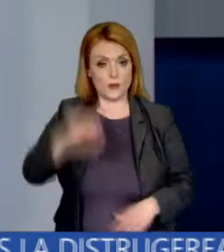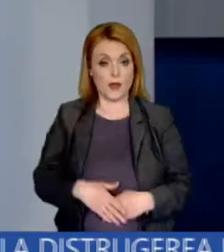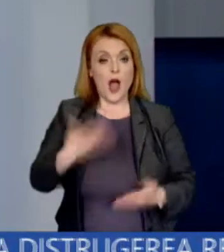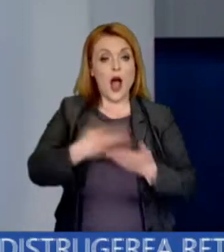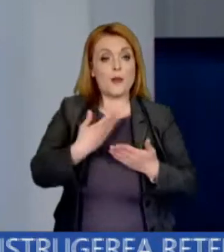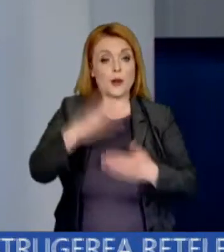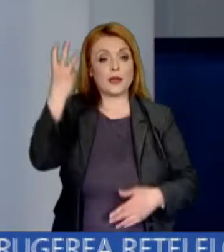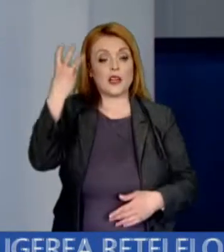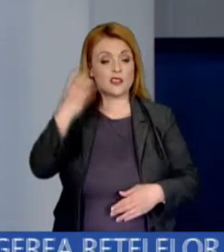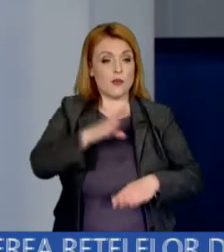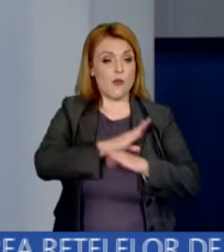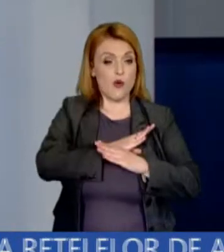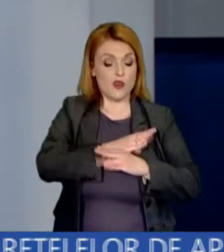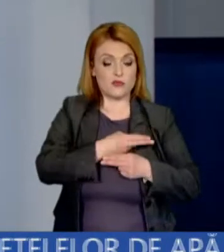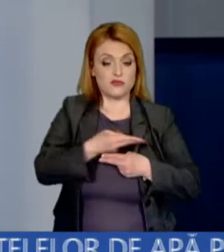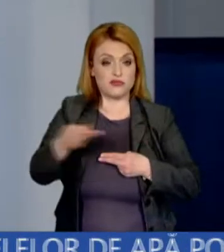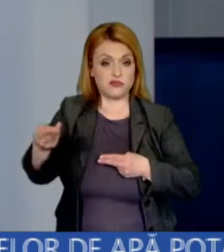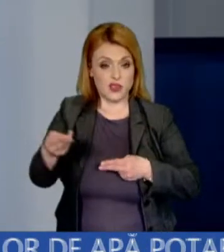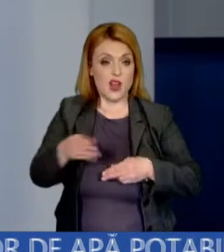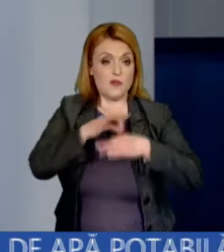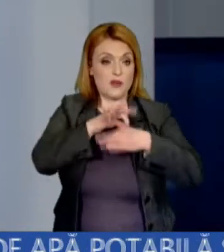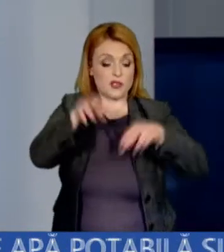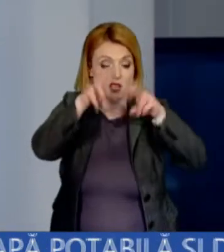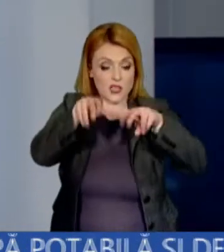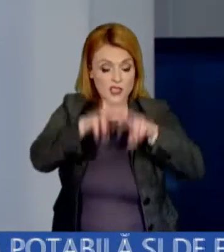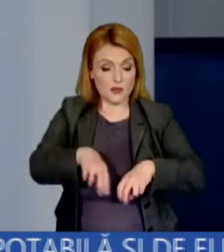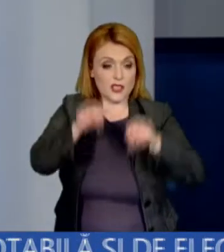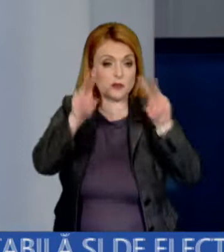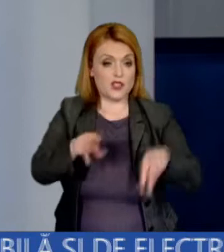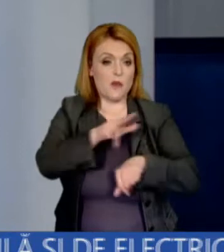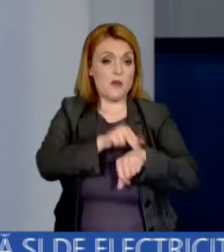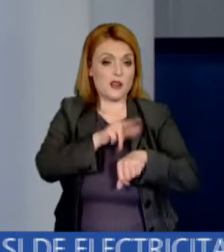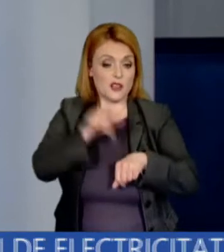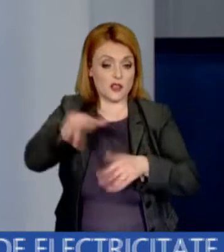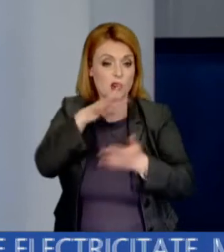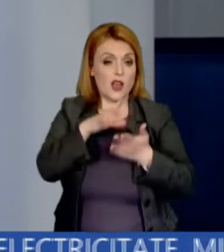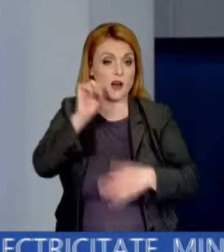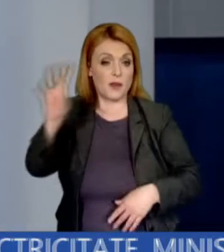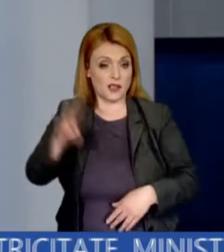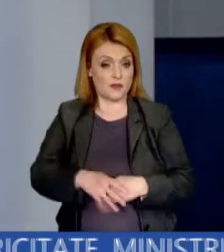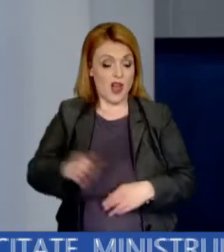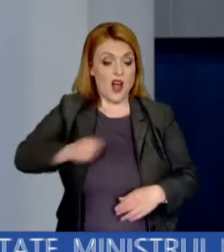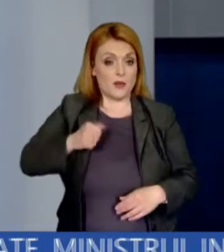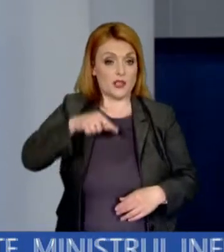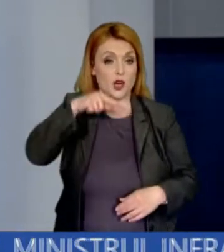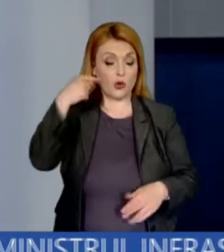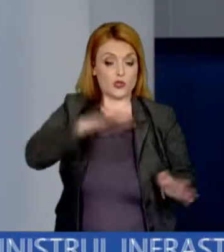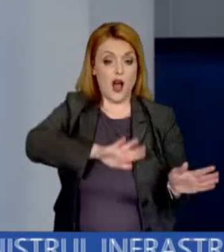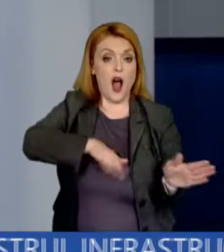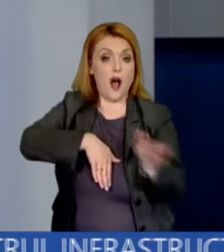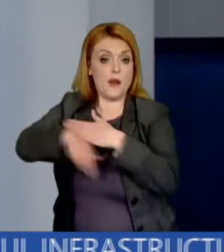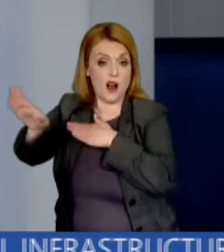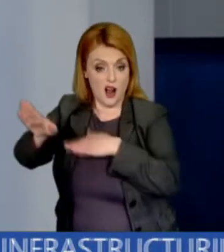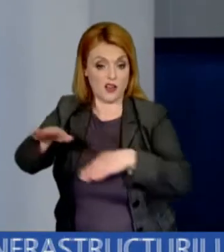Aproape 300 de cadavre sunt examinate de anchetatori în Irpin, după ce armata rusă s-a retras din regiune, dar a lăsat în